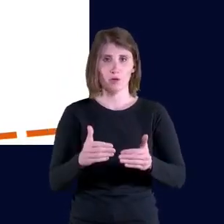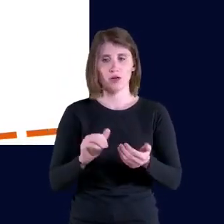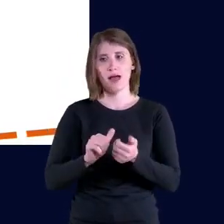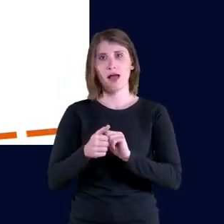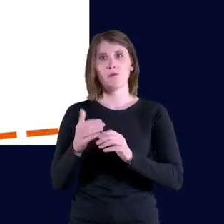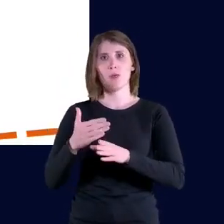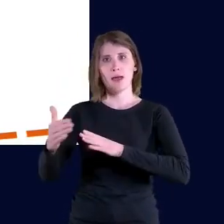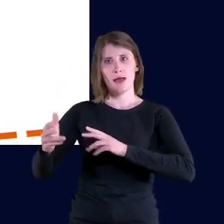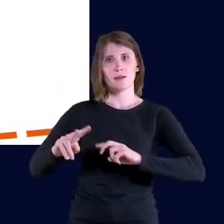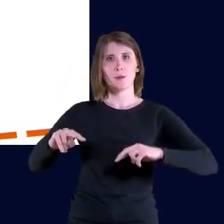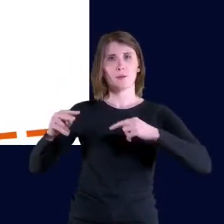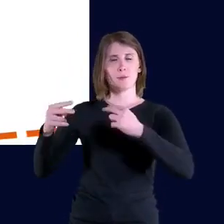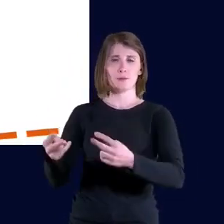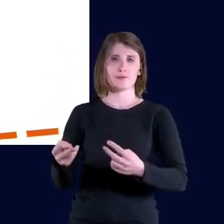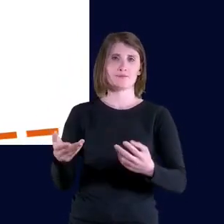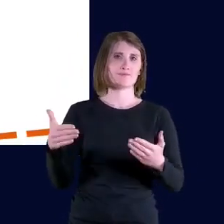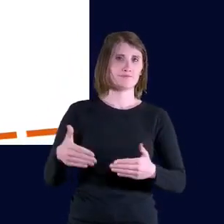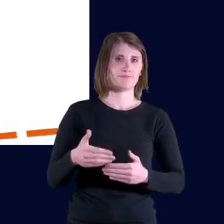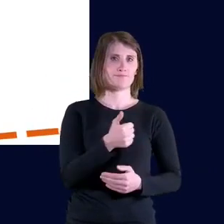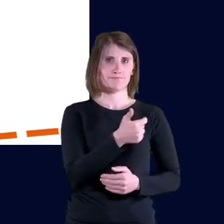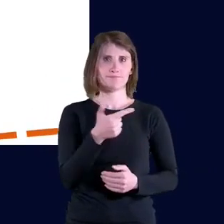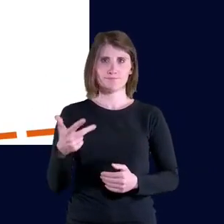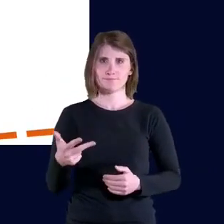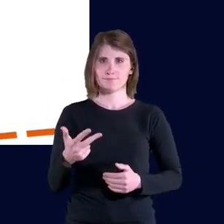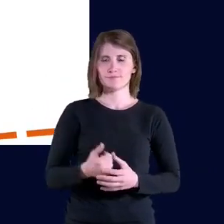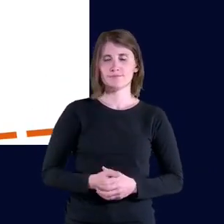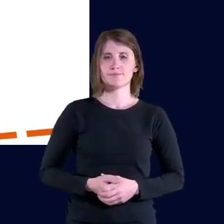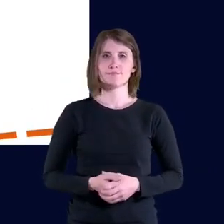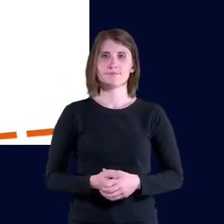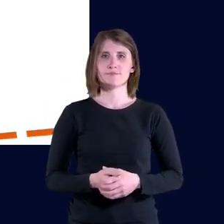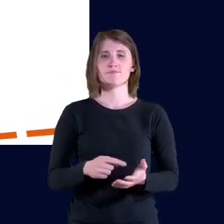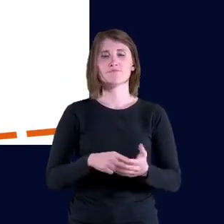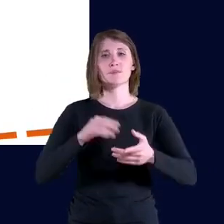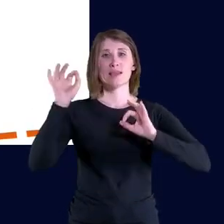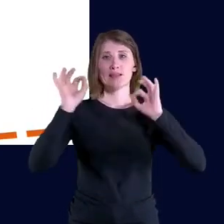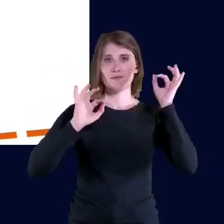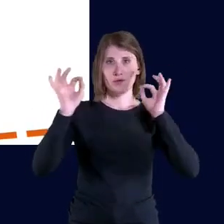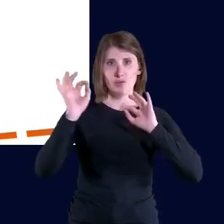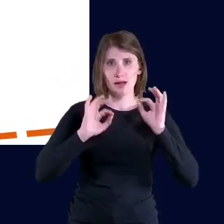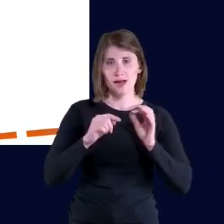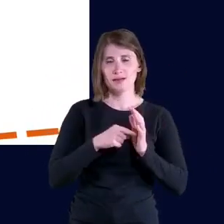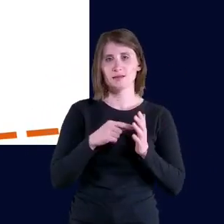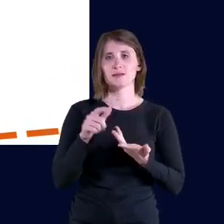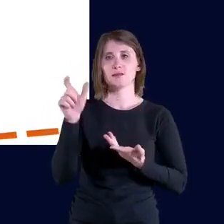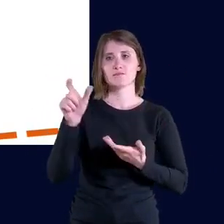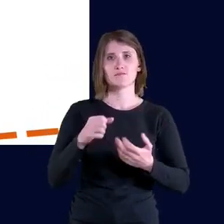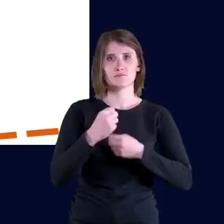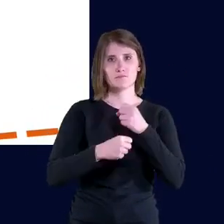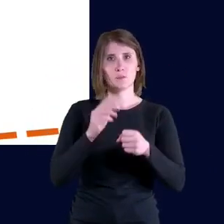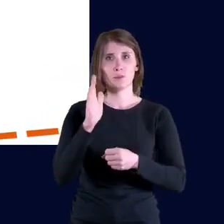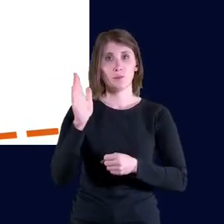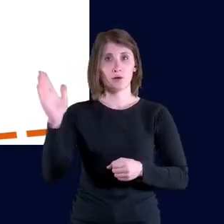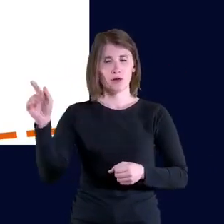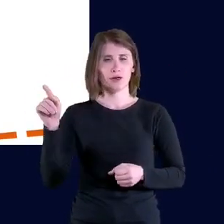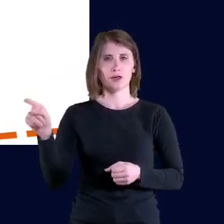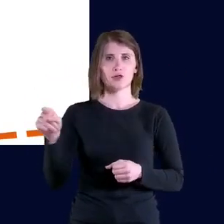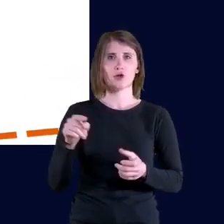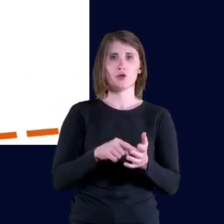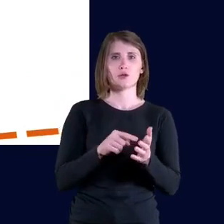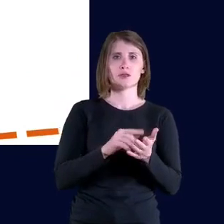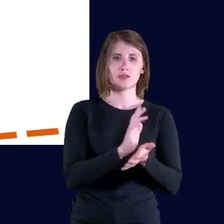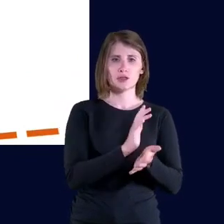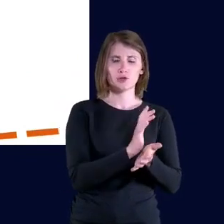dalej osobom trzecim te informacje bibliotekarze którzy opracowują profile